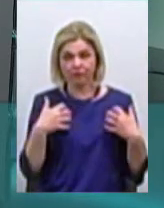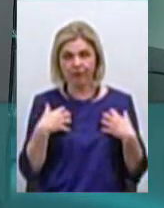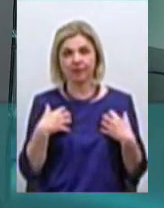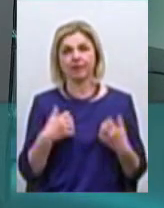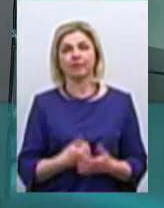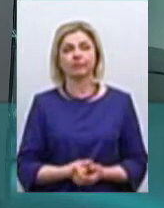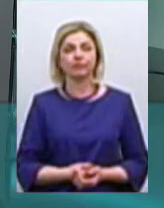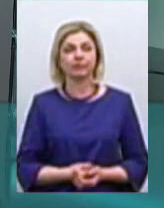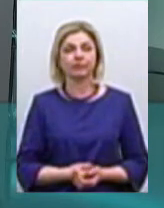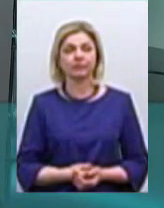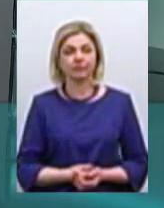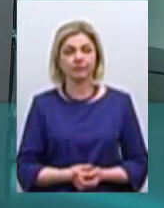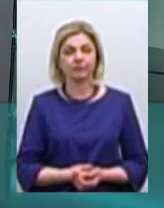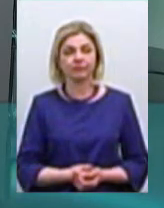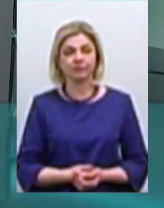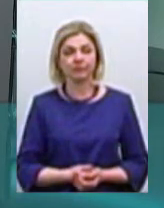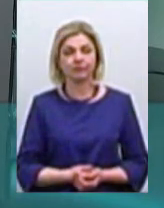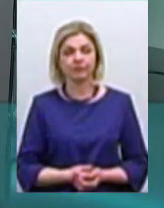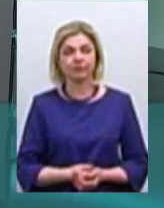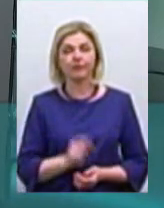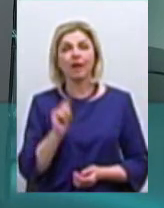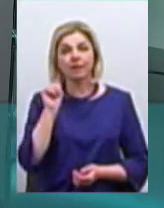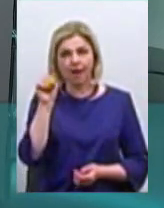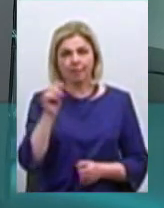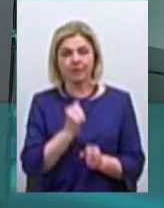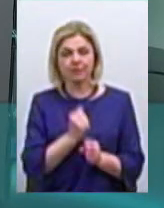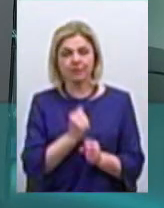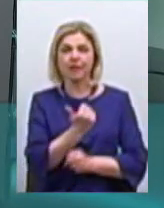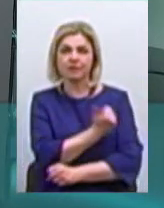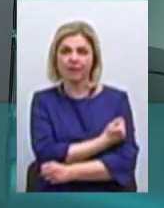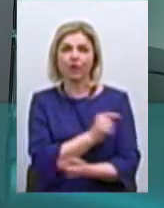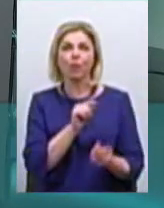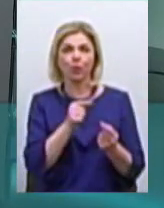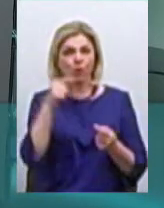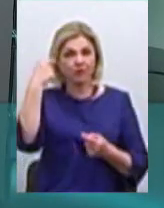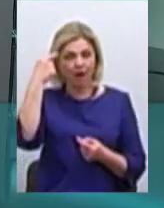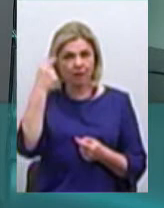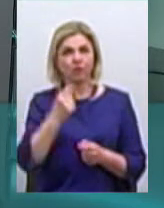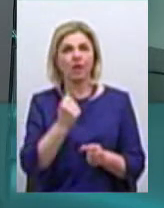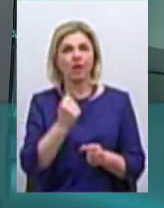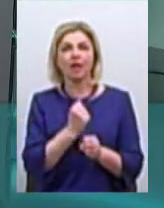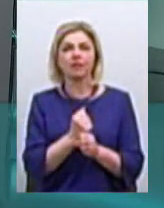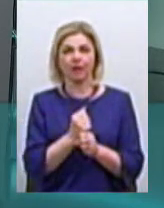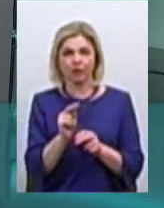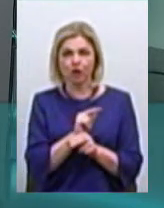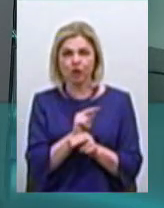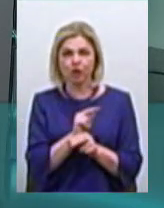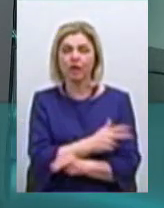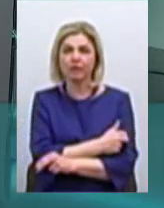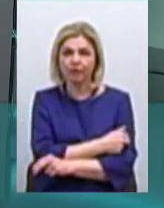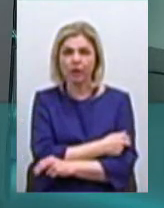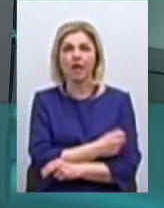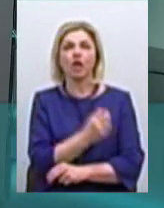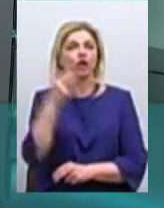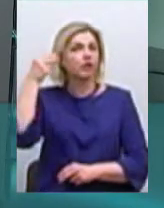тварин, там її провести щеплення проти сказу, провести дегельмінтизацію, провести